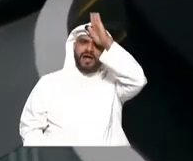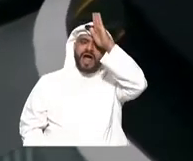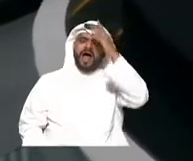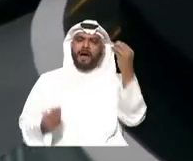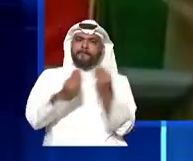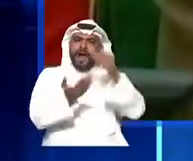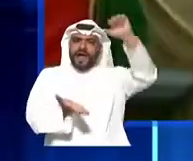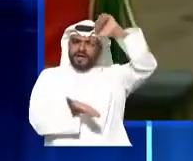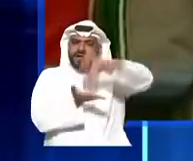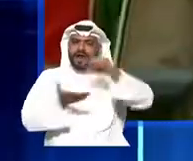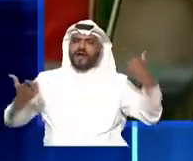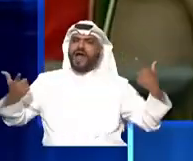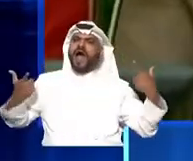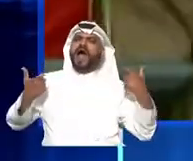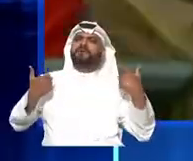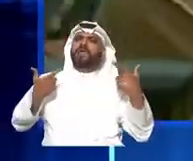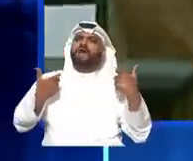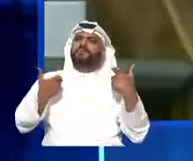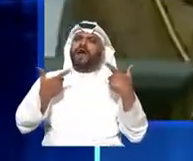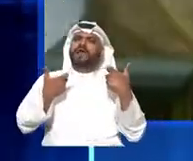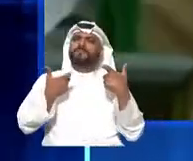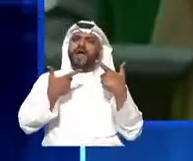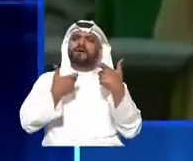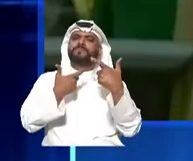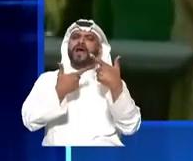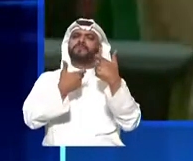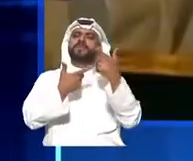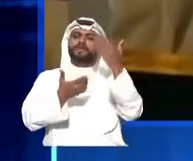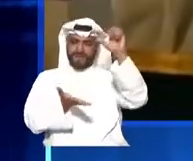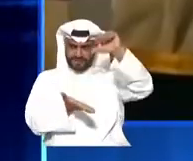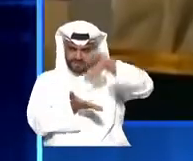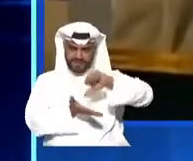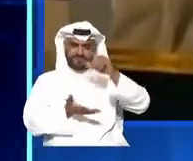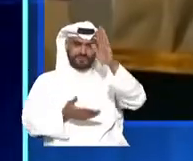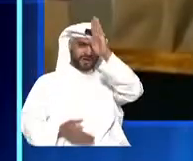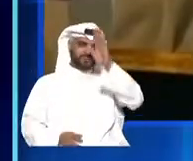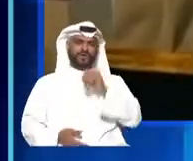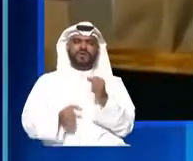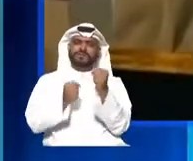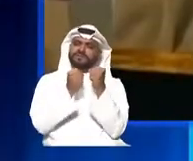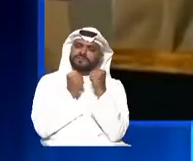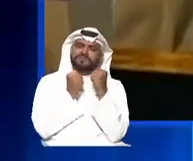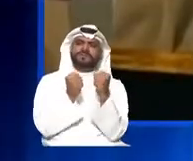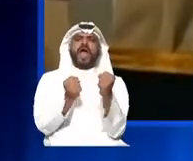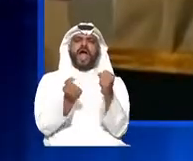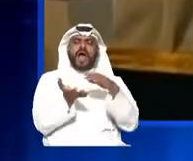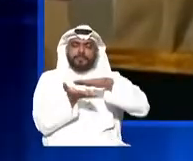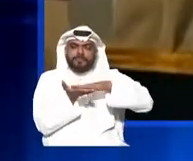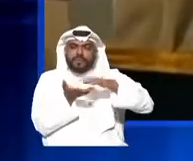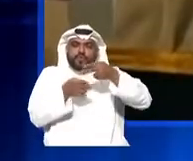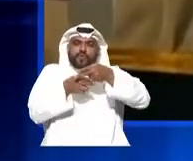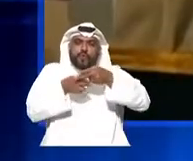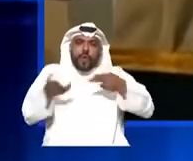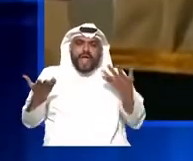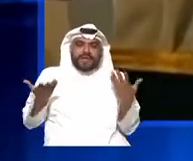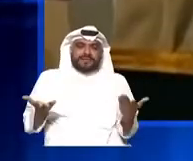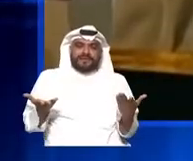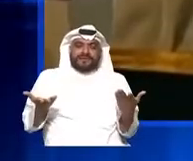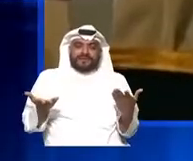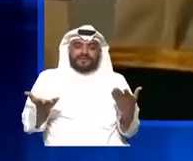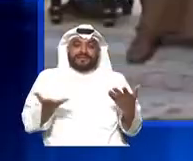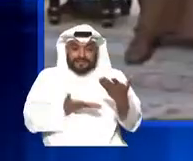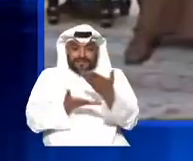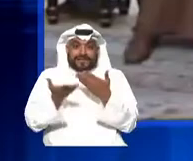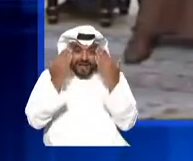المراحل. صح. واخطرها الحقيقة، ولها انعكاسات فعلية داخل على النسيج الاجتماعي داخل الكويت، سواء بين الكويتيين أو غير